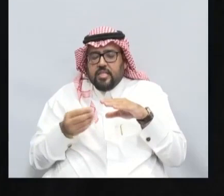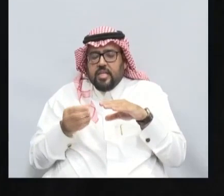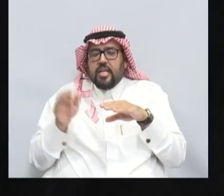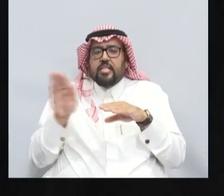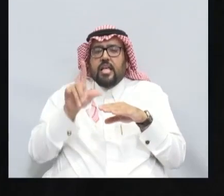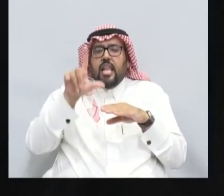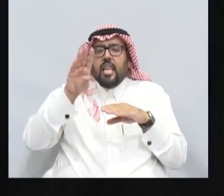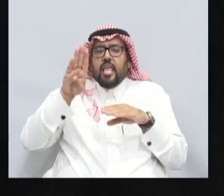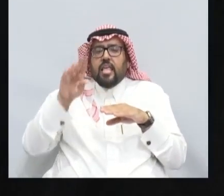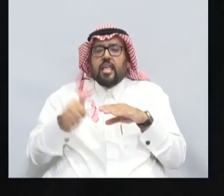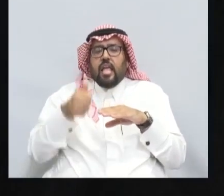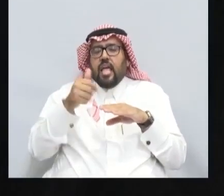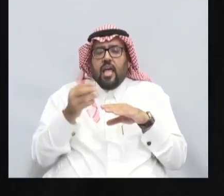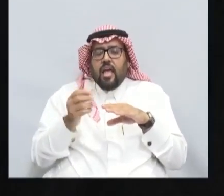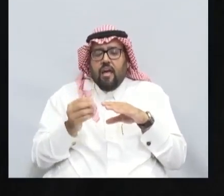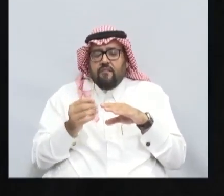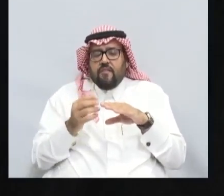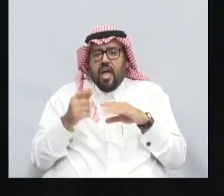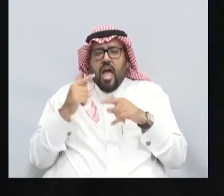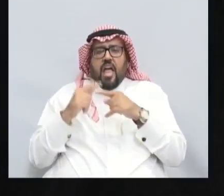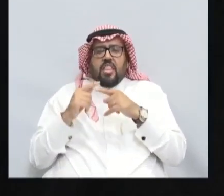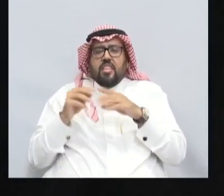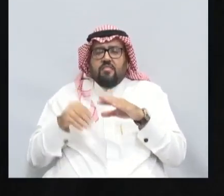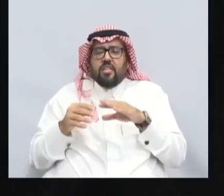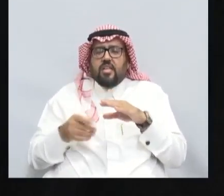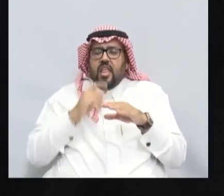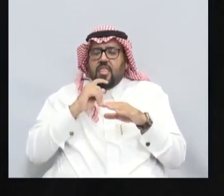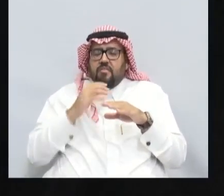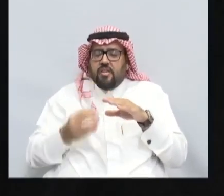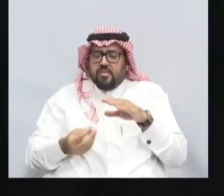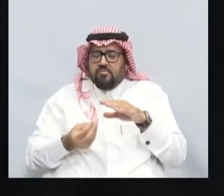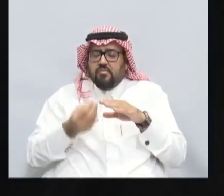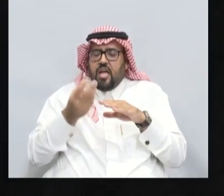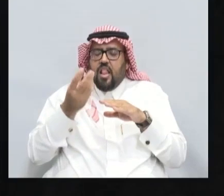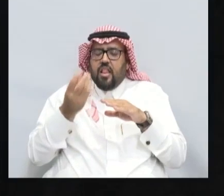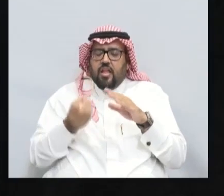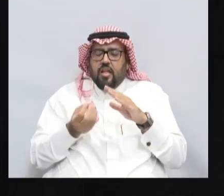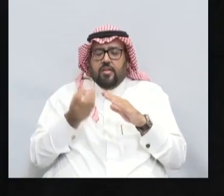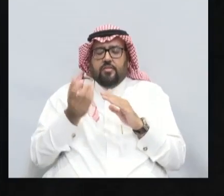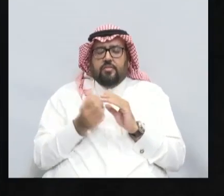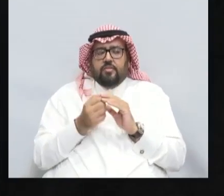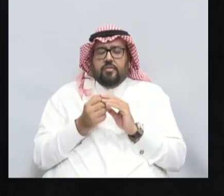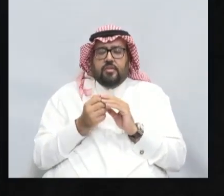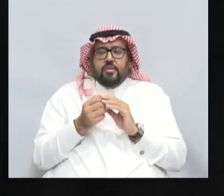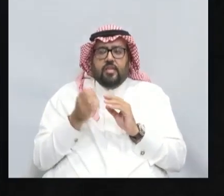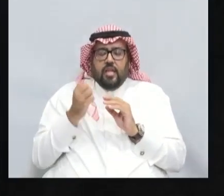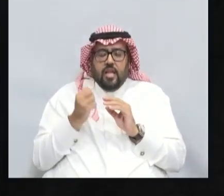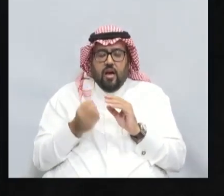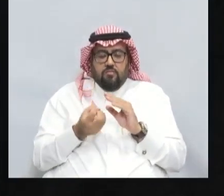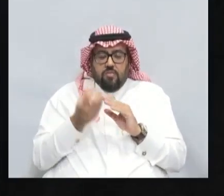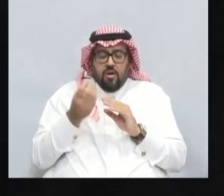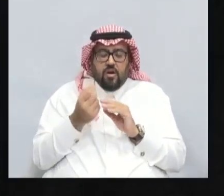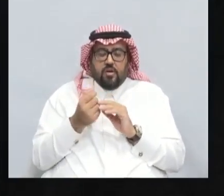السيليكا وكمية أكثر من عنصري الحديد والمغنيسيوم، ما الذي يحدث لها؟ ما الذي يحدث لها أثناء عملية